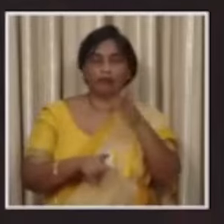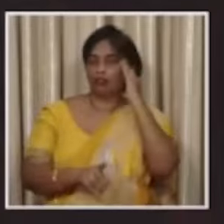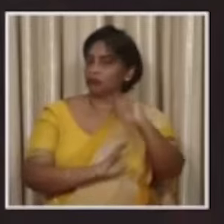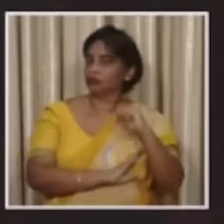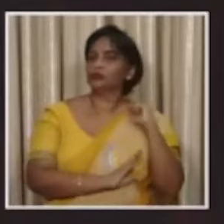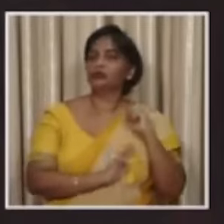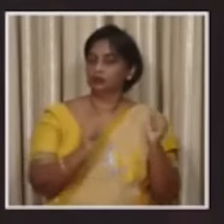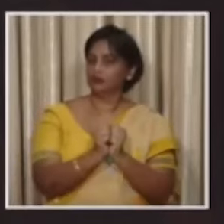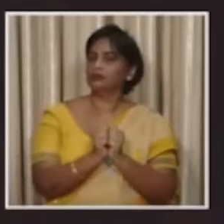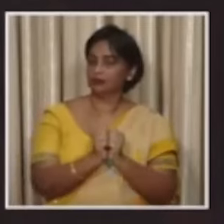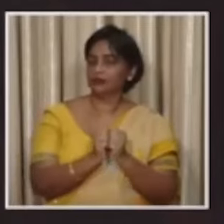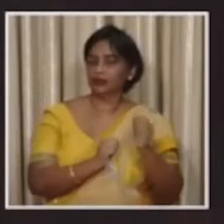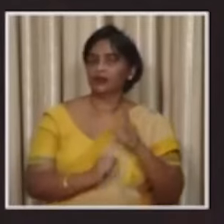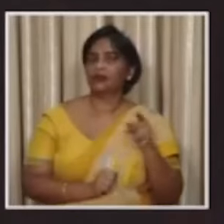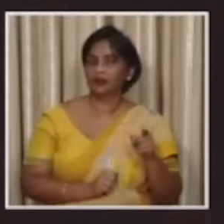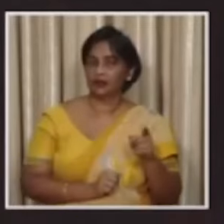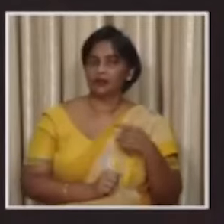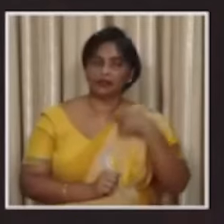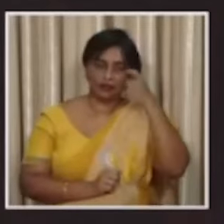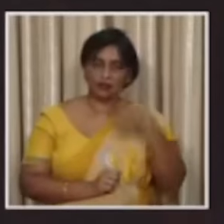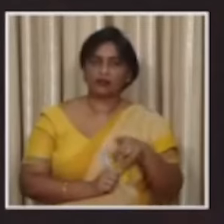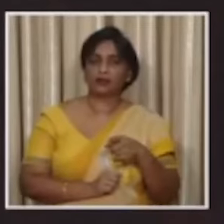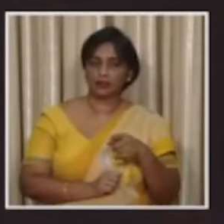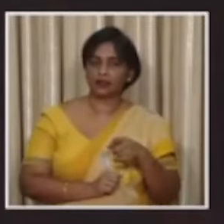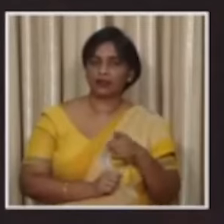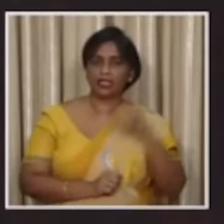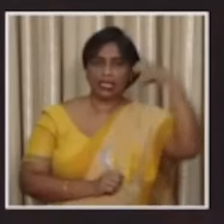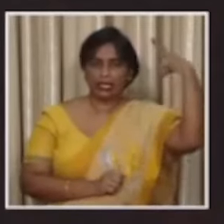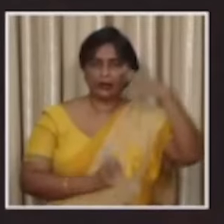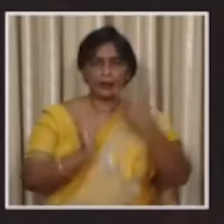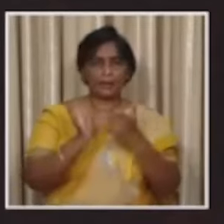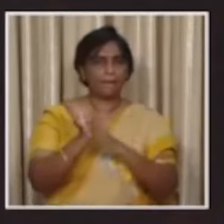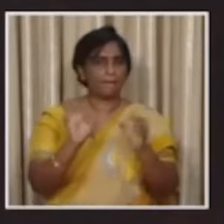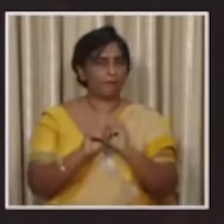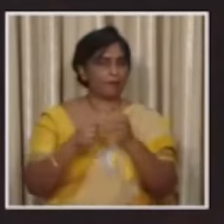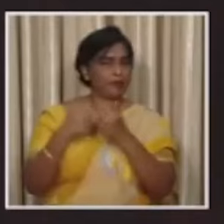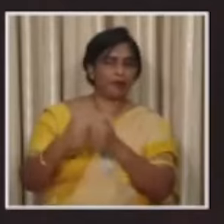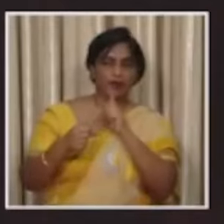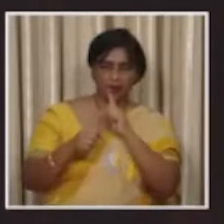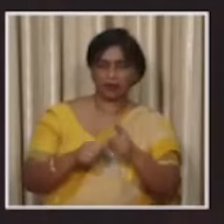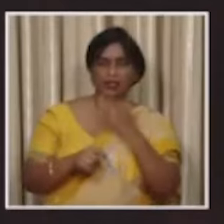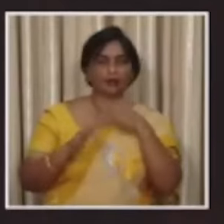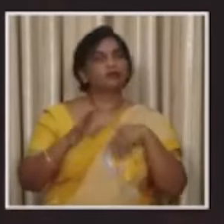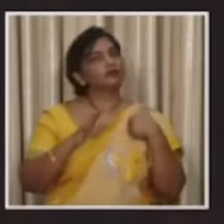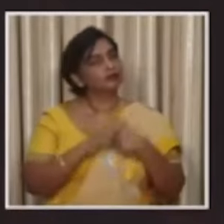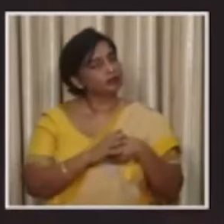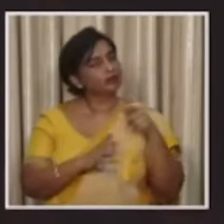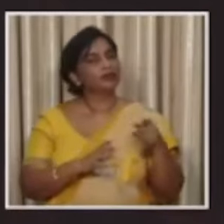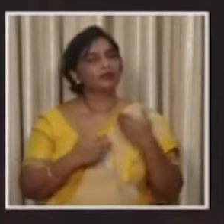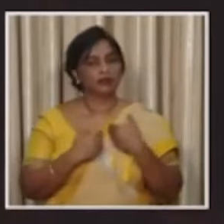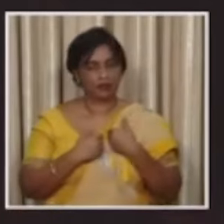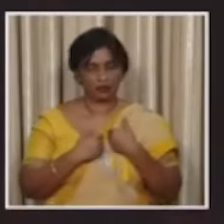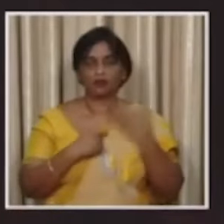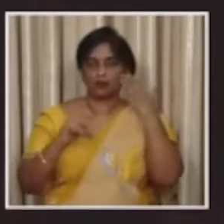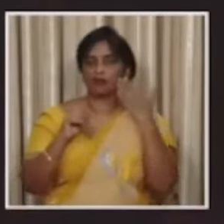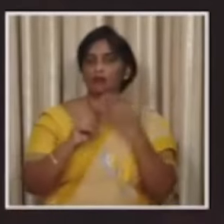වෙලාවේ නොබියව අභීතව කරලා තිබුණා. මම දැක්කා ඒ පිළිබඳව අර හිරු මාධ්‍යයේ විශාල අගයීමකුත් කරලා තියෙනවා. විදුවල්පතිතුමා සහ අපි ඒ